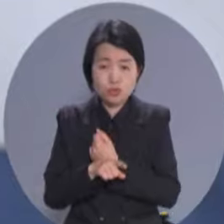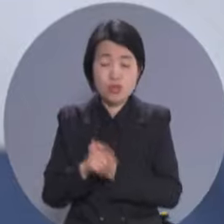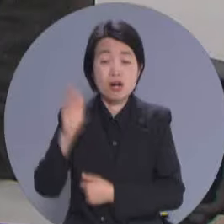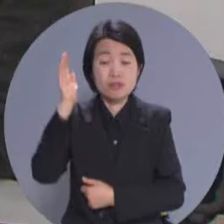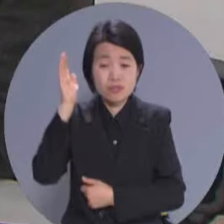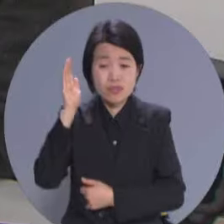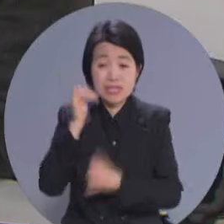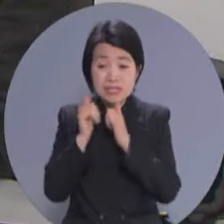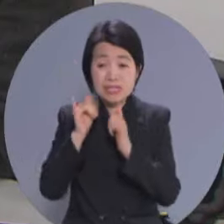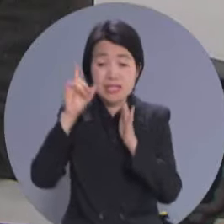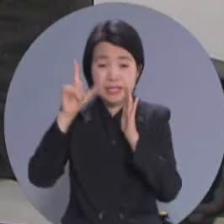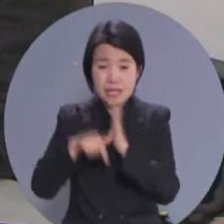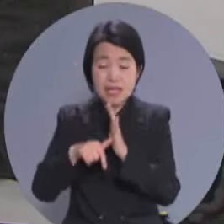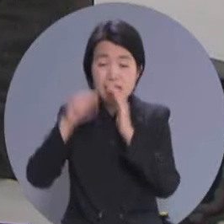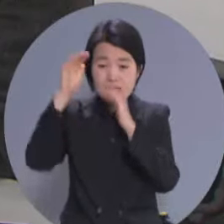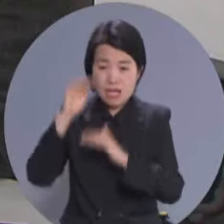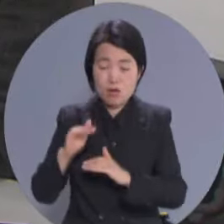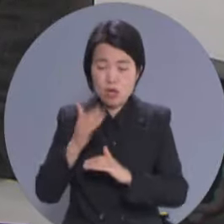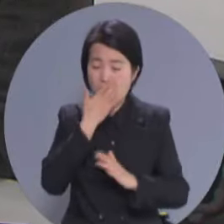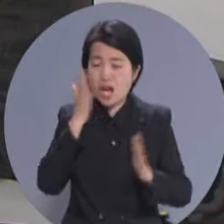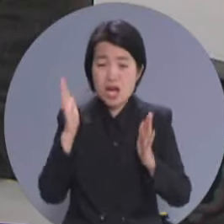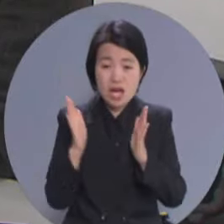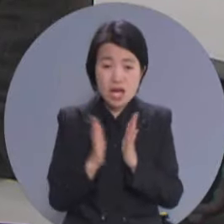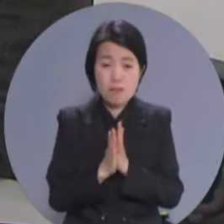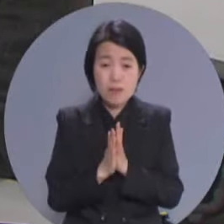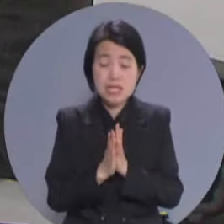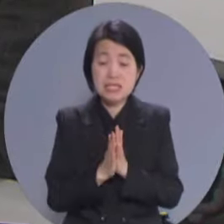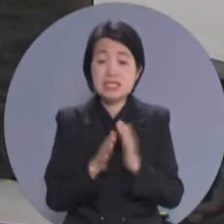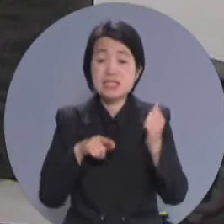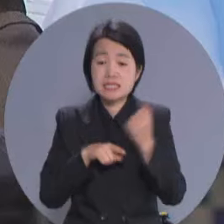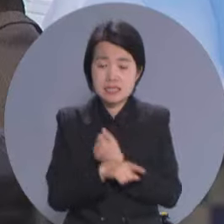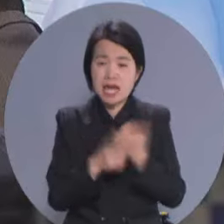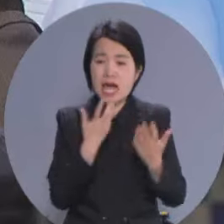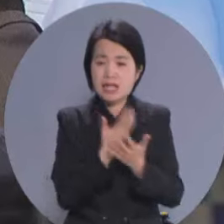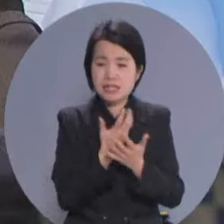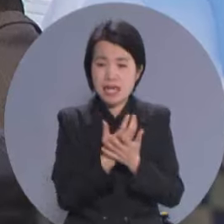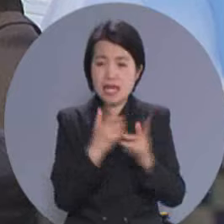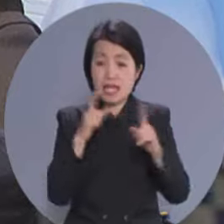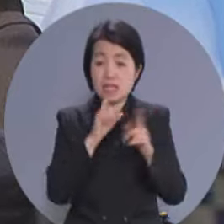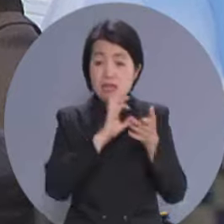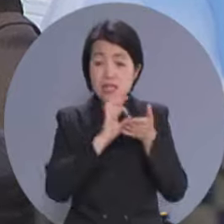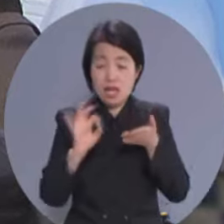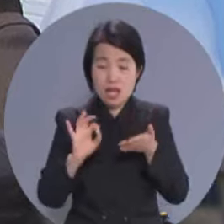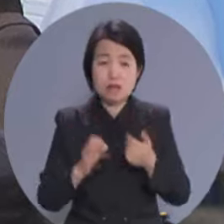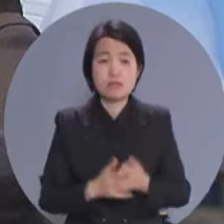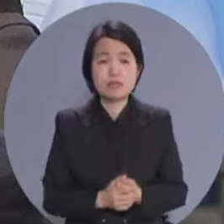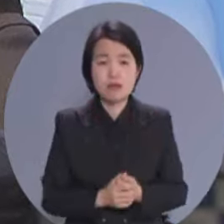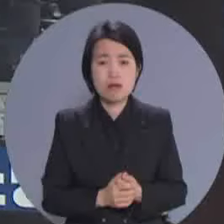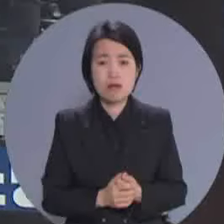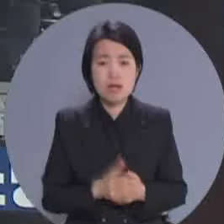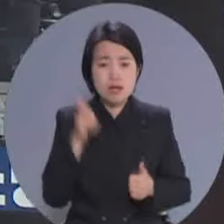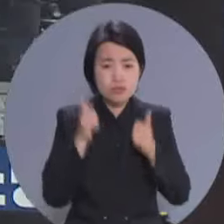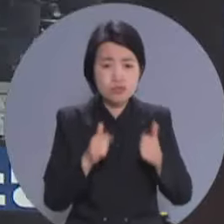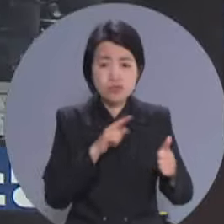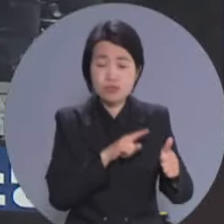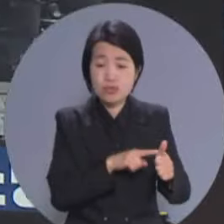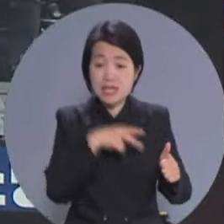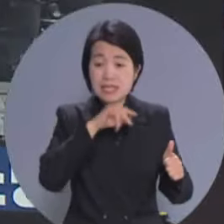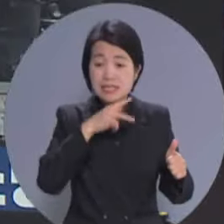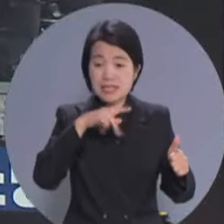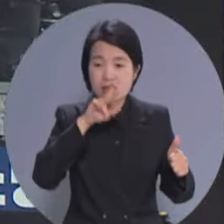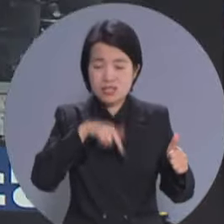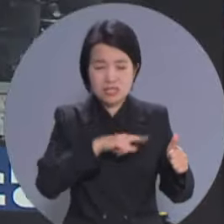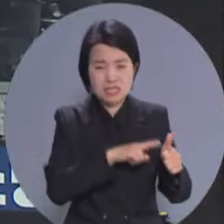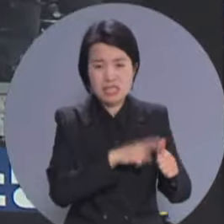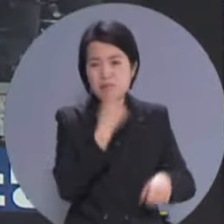통해 함께 파멸한다는 뜻의 동귀어진을 인용하며 함께 경쟁하던 신성식 후보를 함량부족의